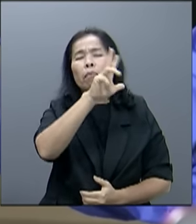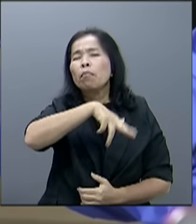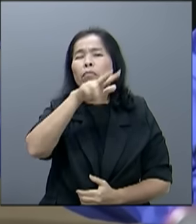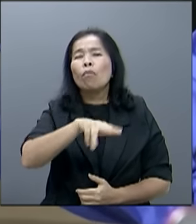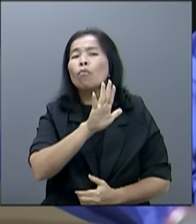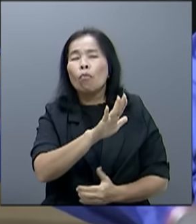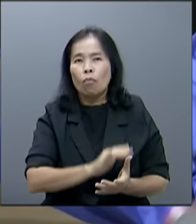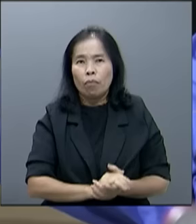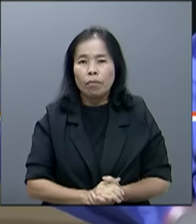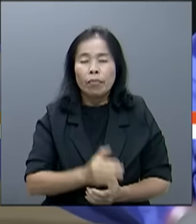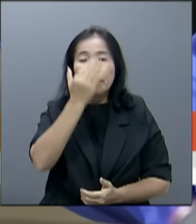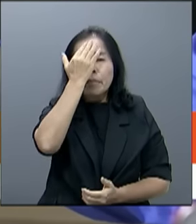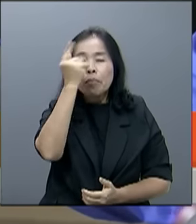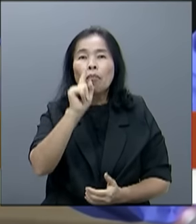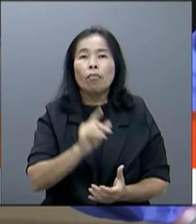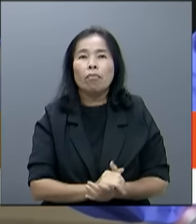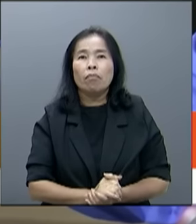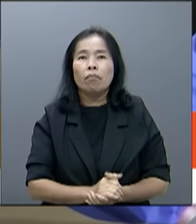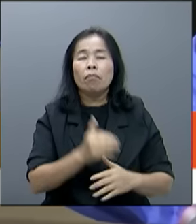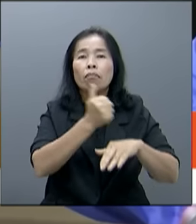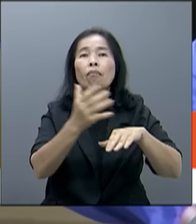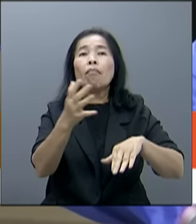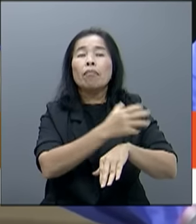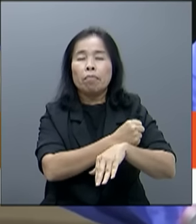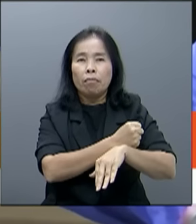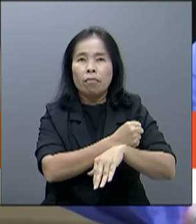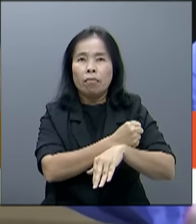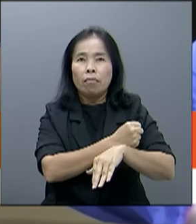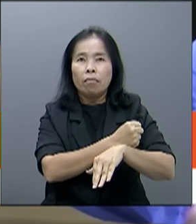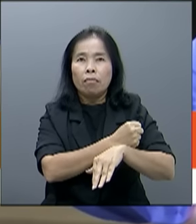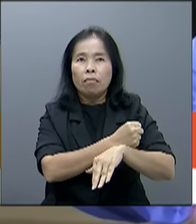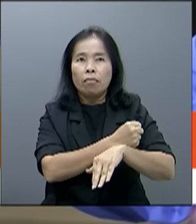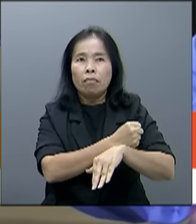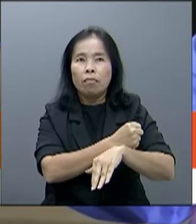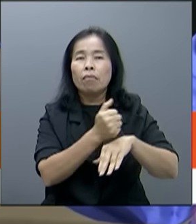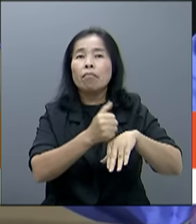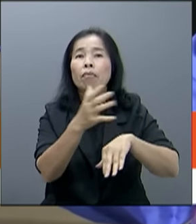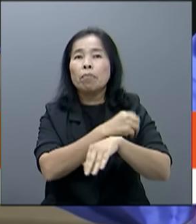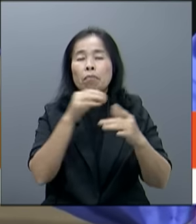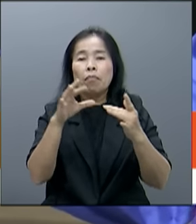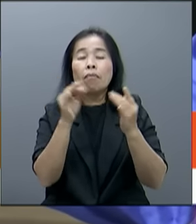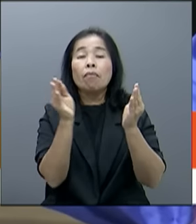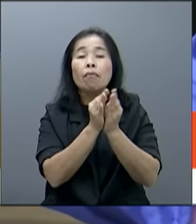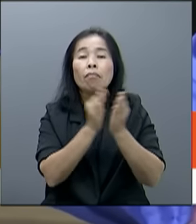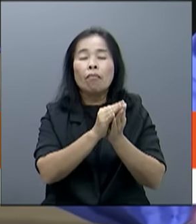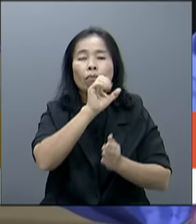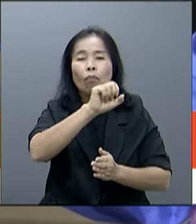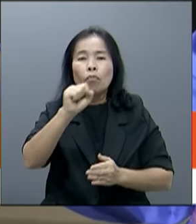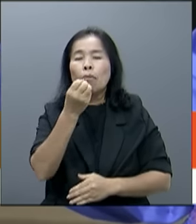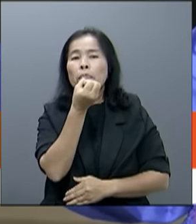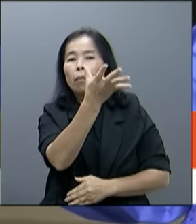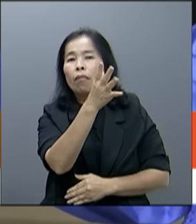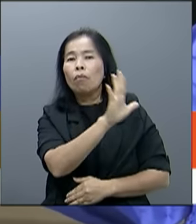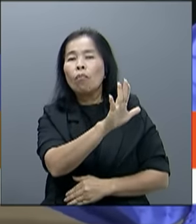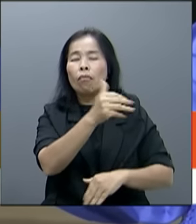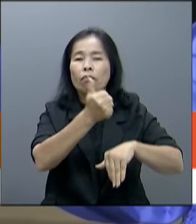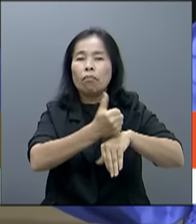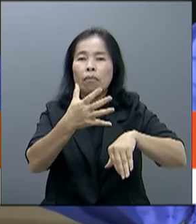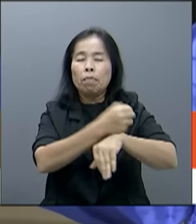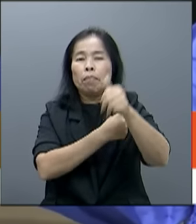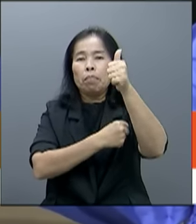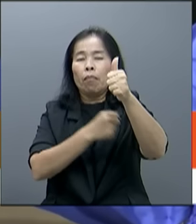เพราะเขาเป็นพรรคการเมืองที่มีจำนวนสมาชิกมากที่สุดเป็นพรรคแกนนำรัฐบาล